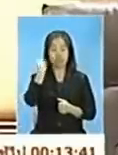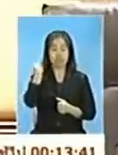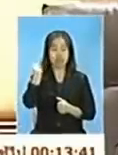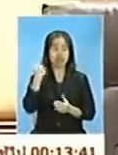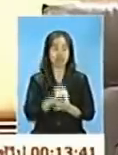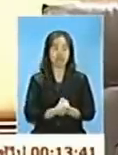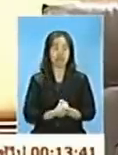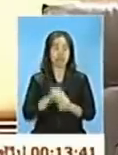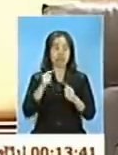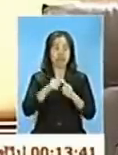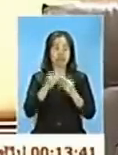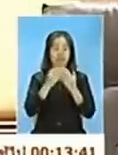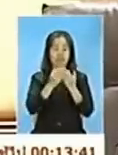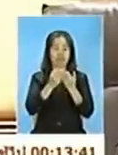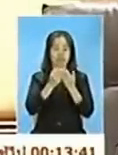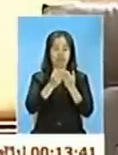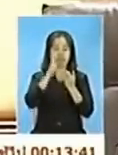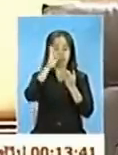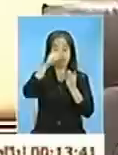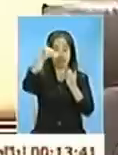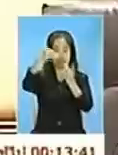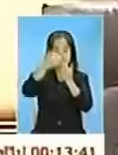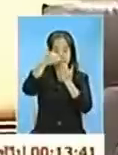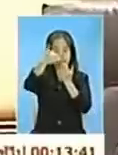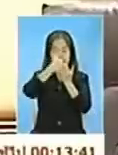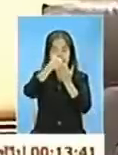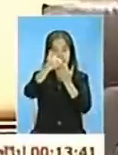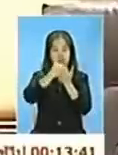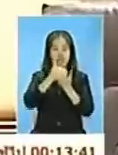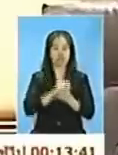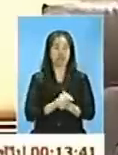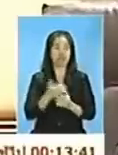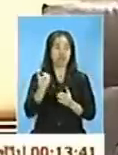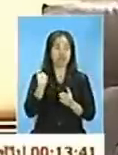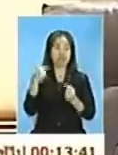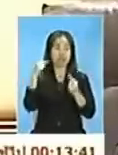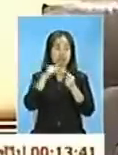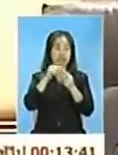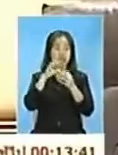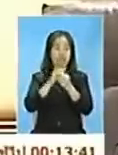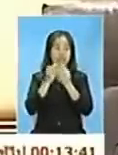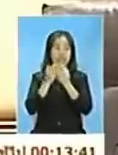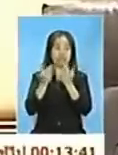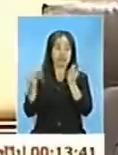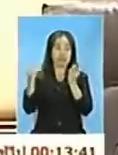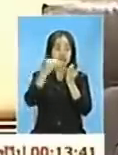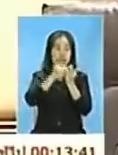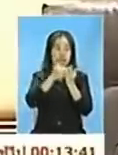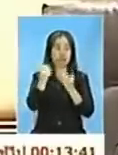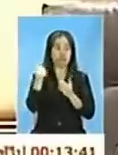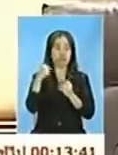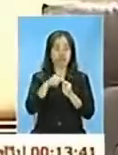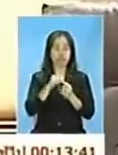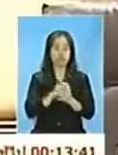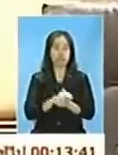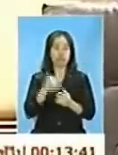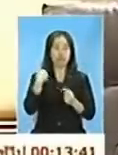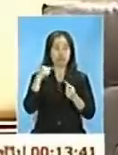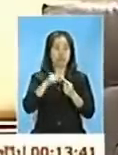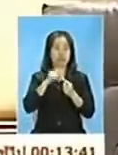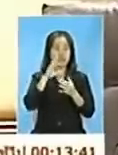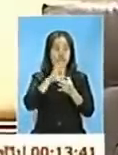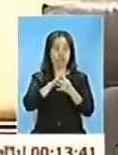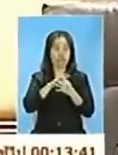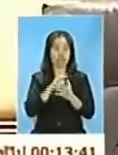จากท่าเรือกวนเลยผ่านเบิงพงเข้าตรงพระองค์ใหญ่นั่นส่วนหนึ่